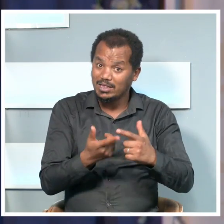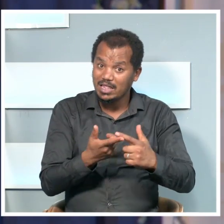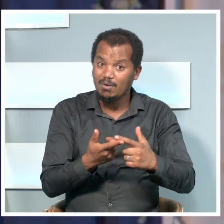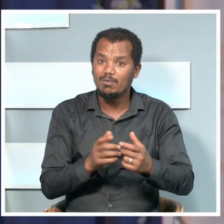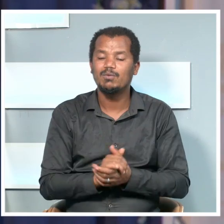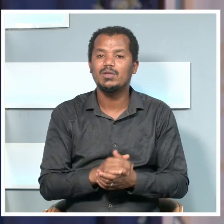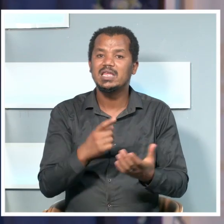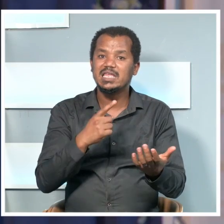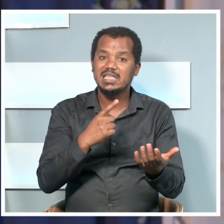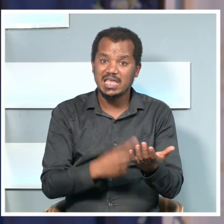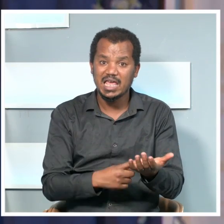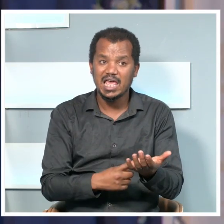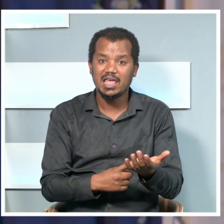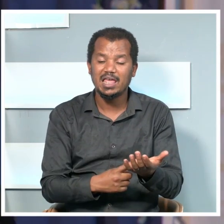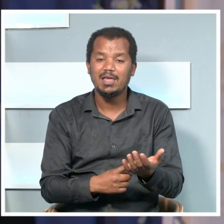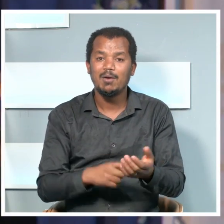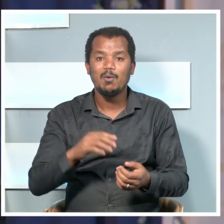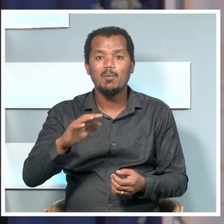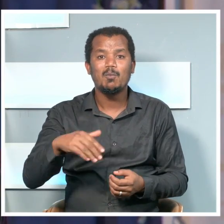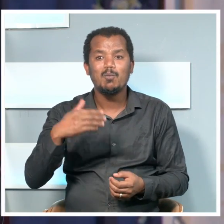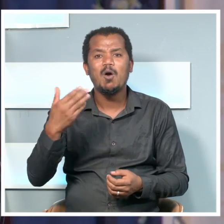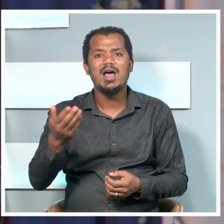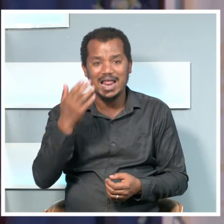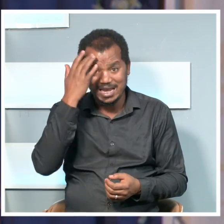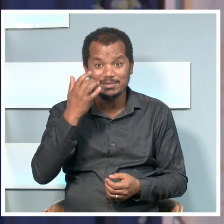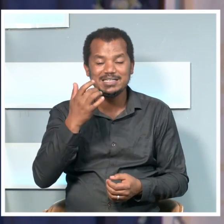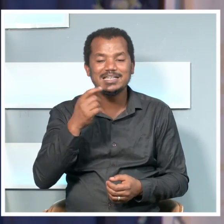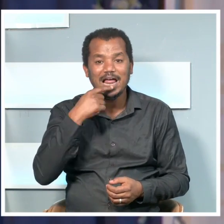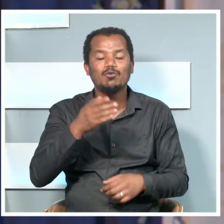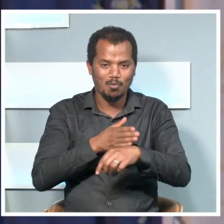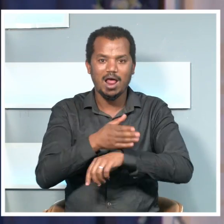ሁለተኛው ይሄን በኋላ ለምን ይሄን እንዳልኩ በኋላ